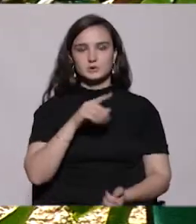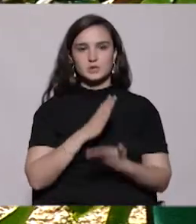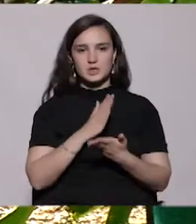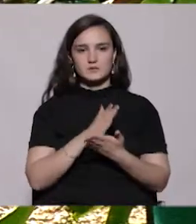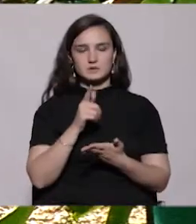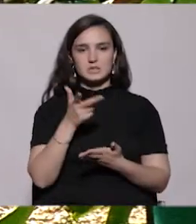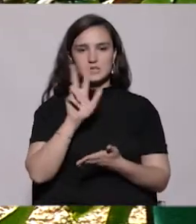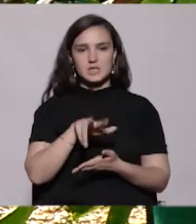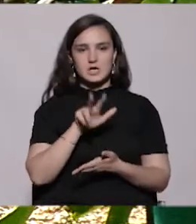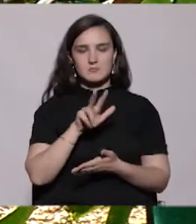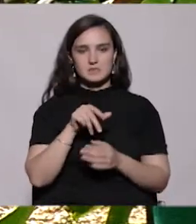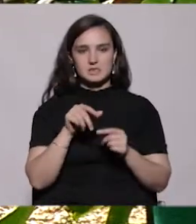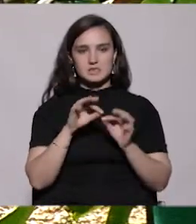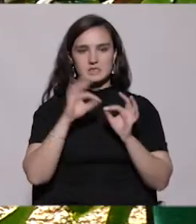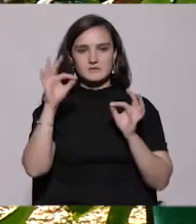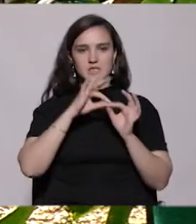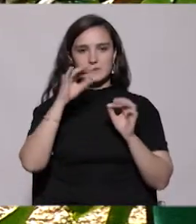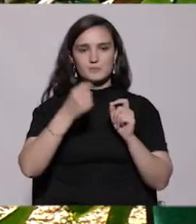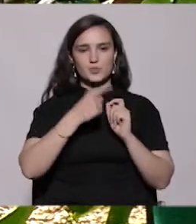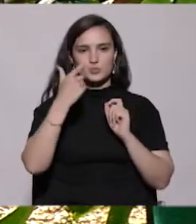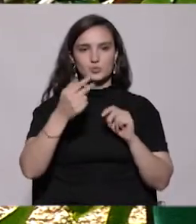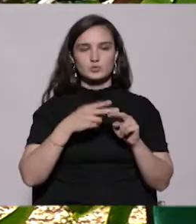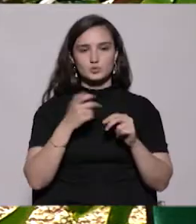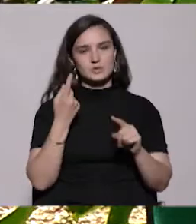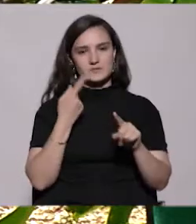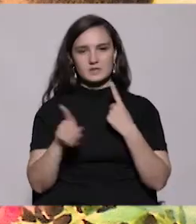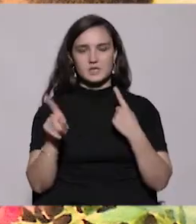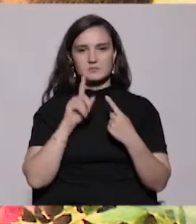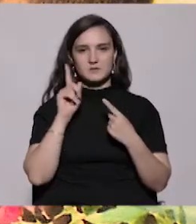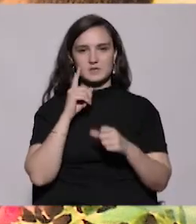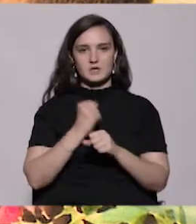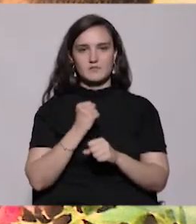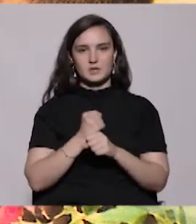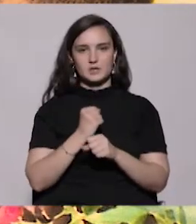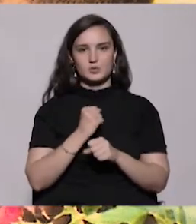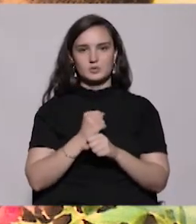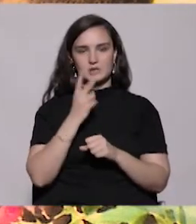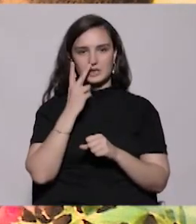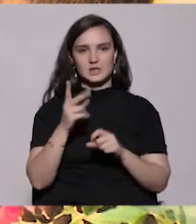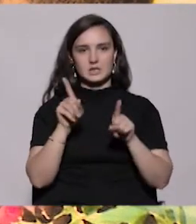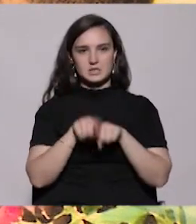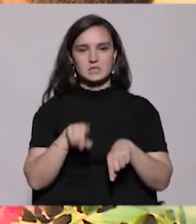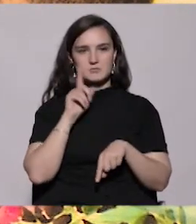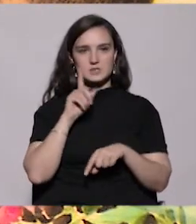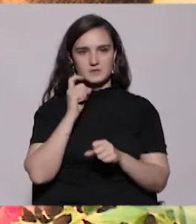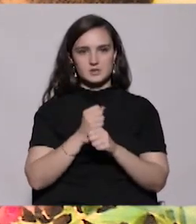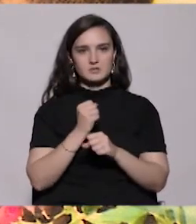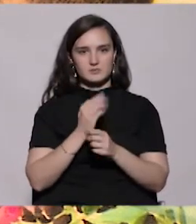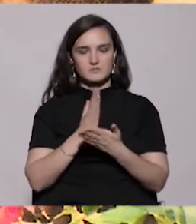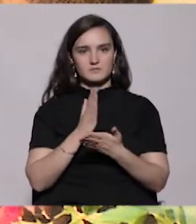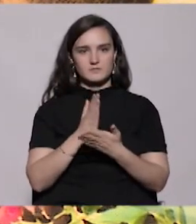ესეთი სამი წვრილი ფოთოლი. ეს ცოტა სხვანაირი მწვანე გავაკეთოთ. აი ნახეთ ესეთი მწვანეც